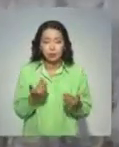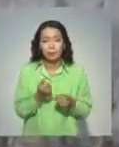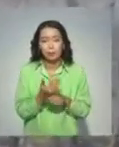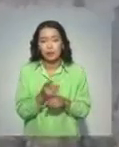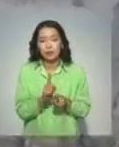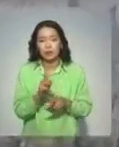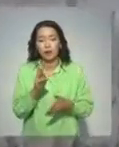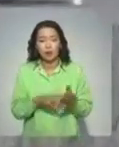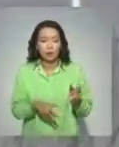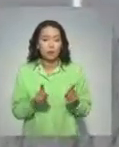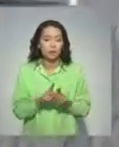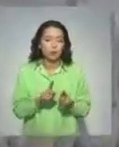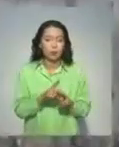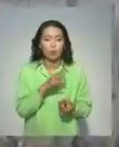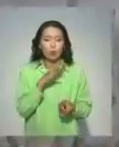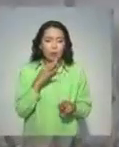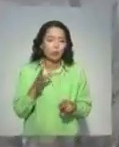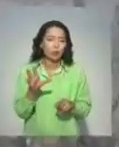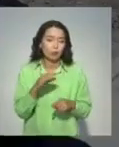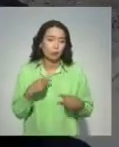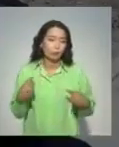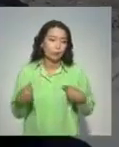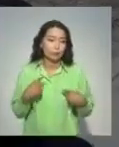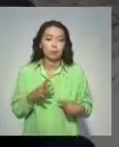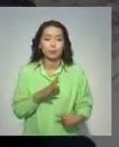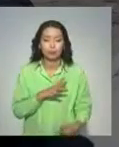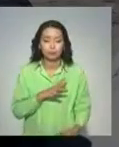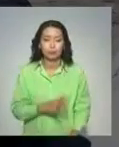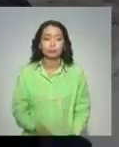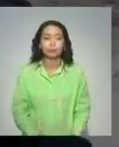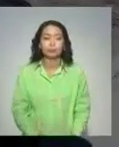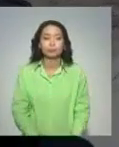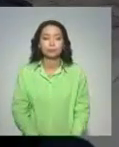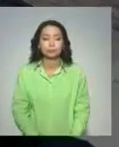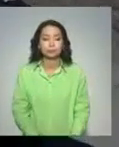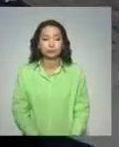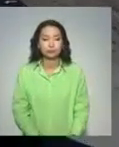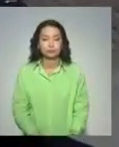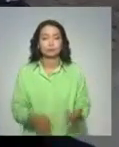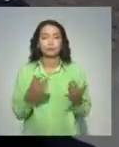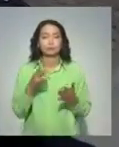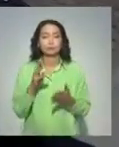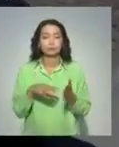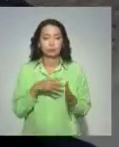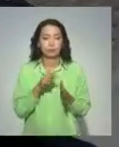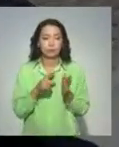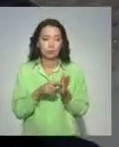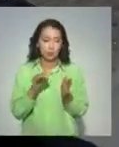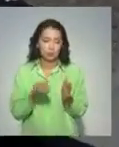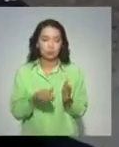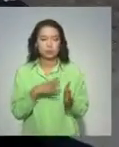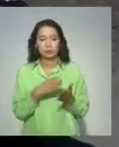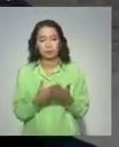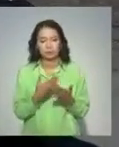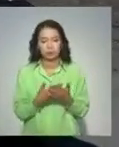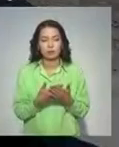рет айыппұл арқылып талай мәрте қуылғанбыз, дейді. Штраф қосамызды. Қанша теңге штраф төледі? 17 мың әлі төлеген жоқ, бүгін